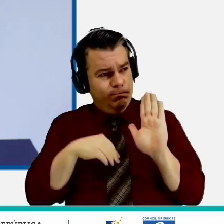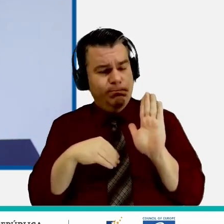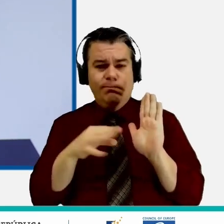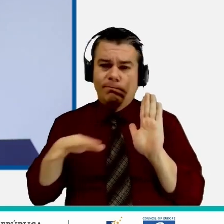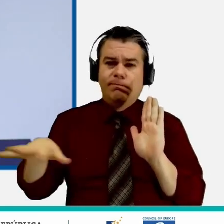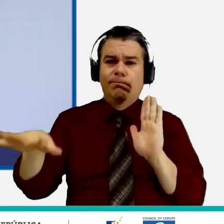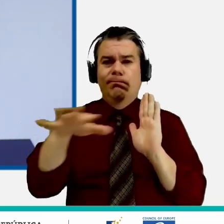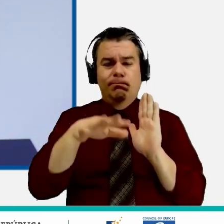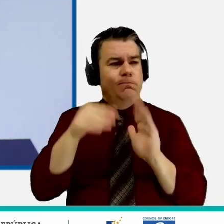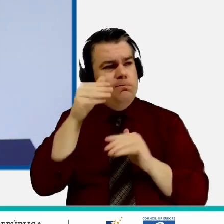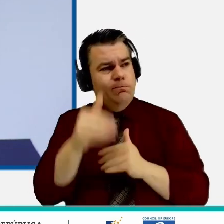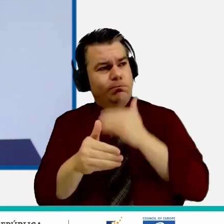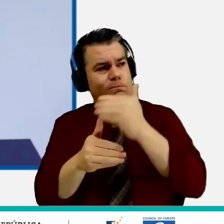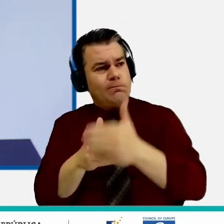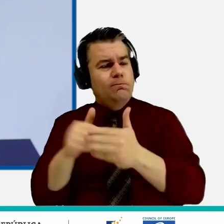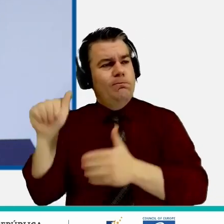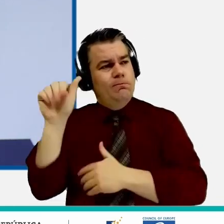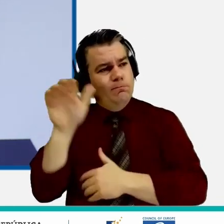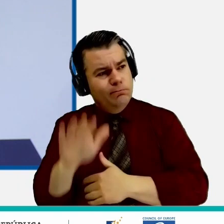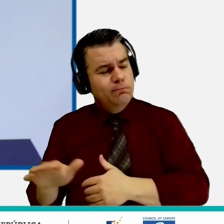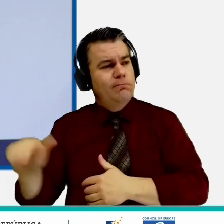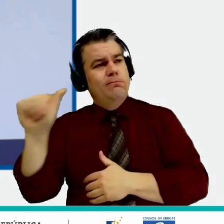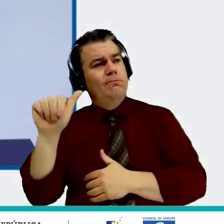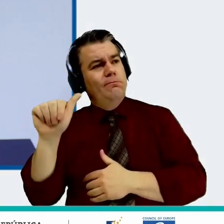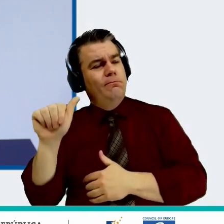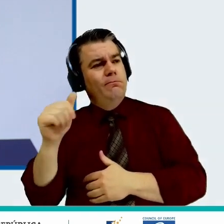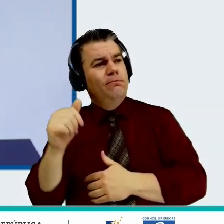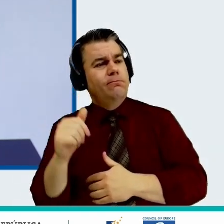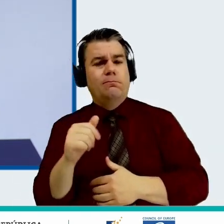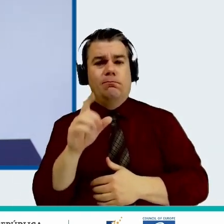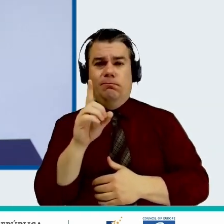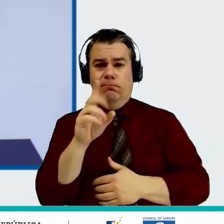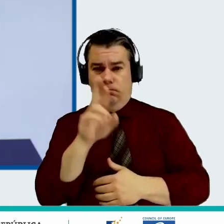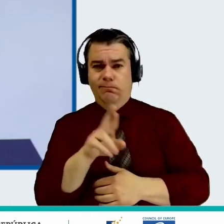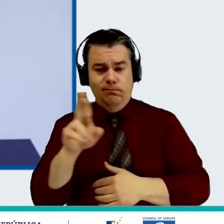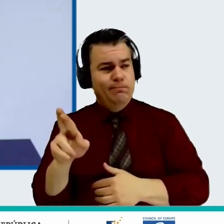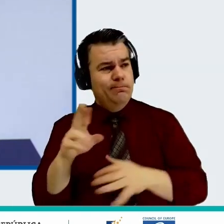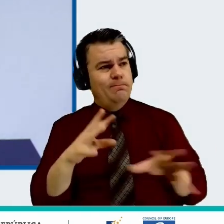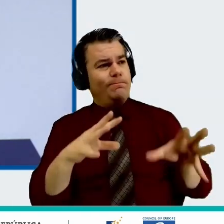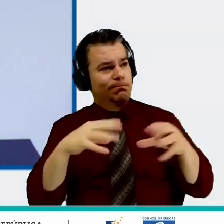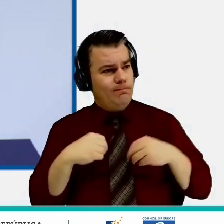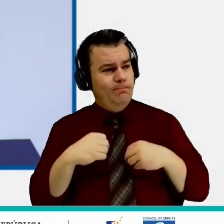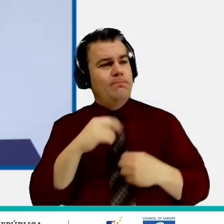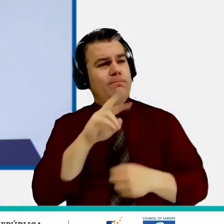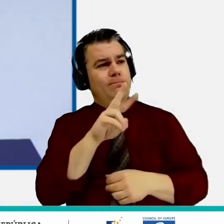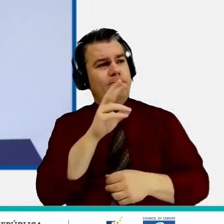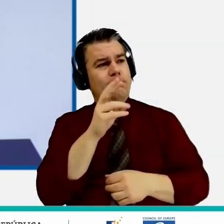бедствий на 2022-30 годы. И, естественно, это как